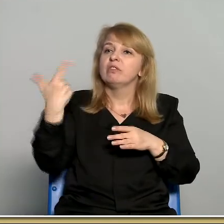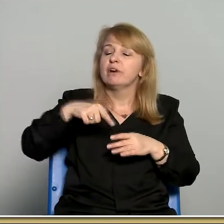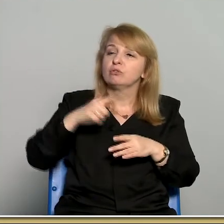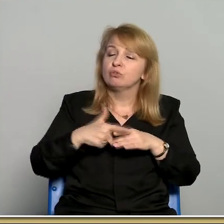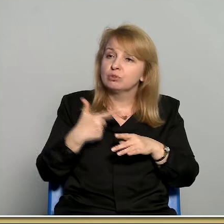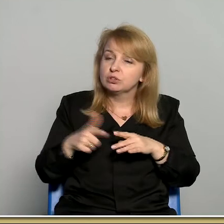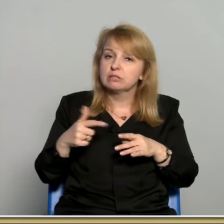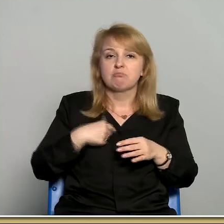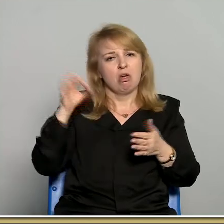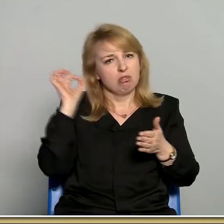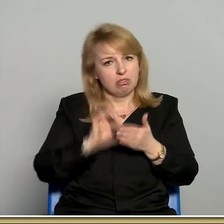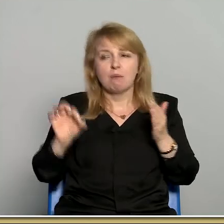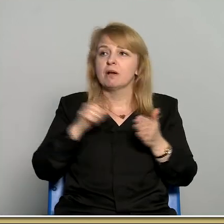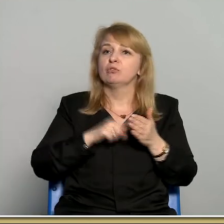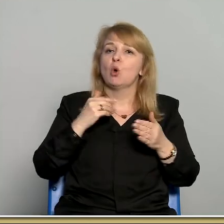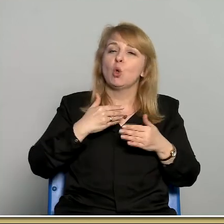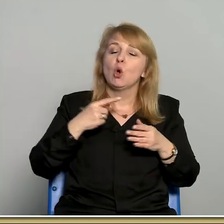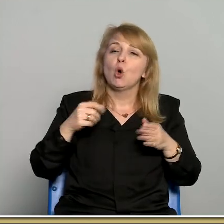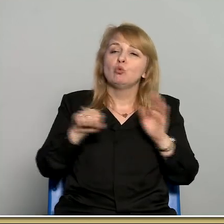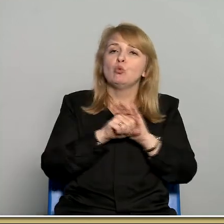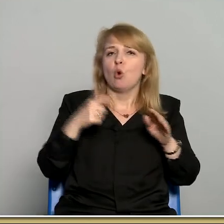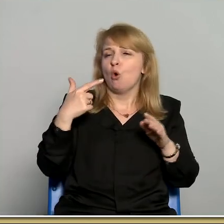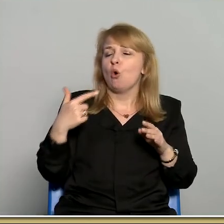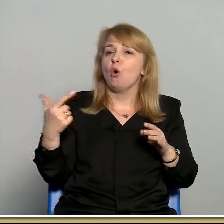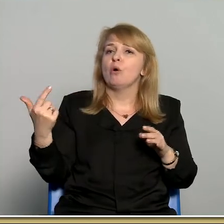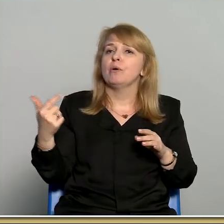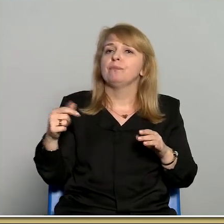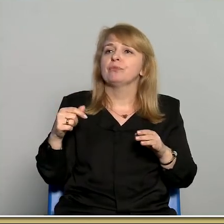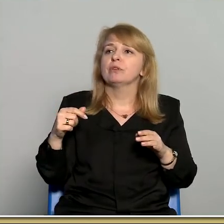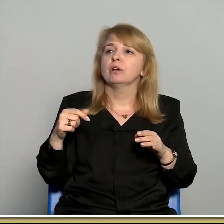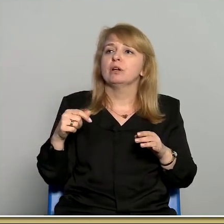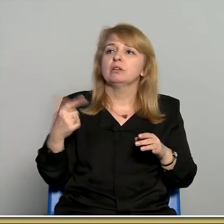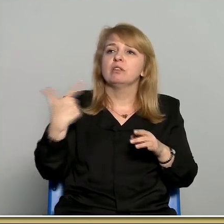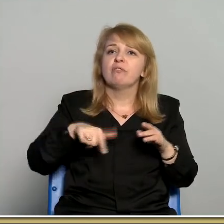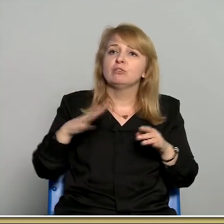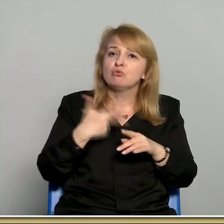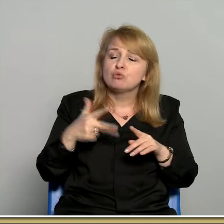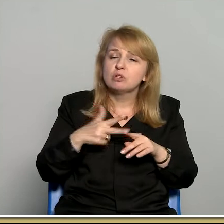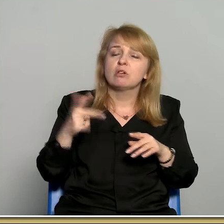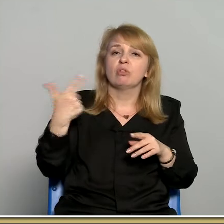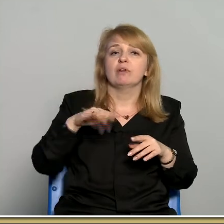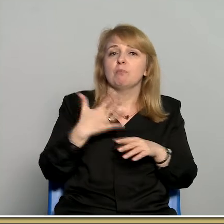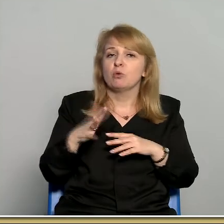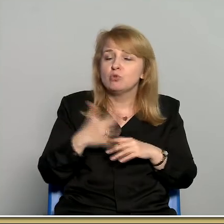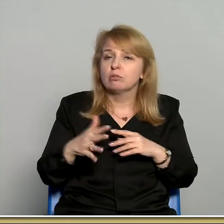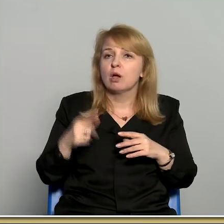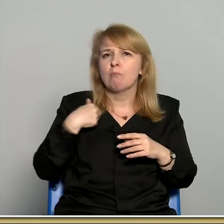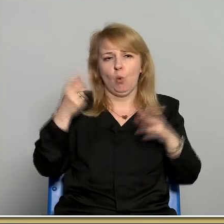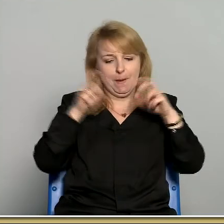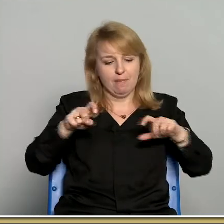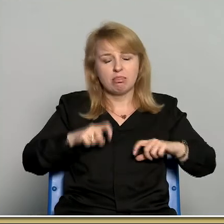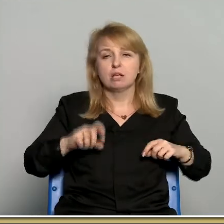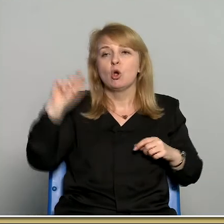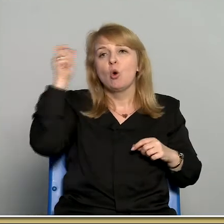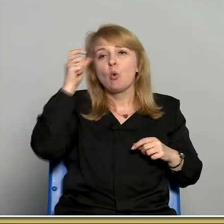ale z całą pewnością w perspektywie do 30, a zwłaszcza 50, w oparciu o badania również prowadzone przez Główny Urząd